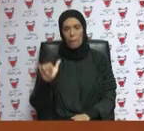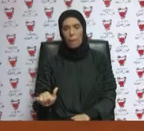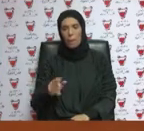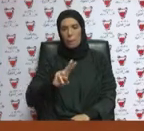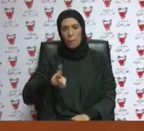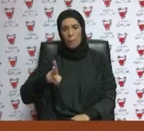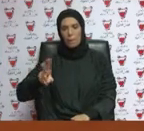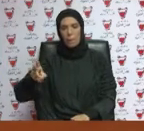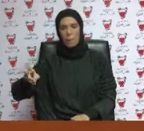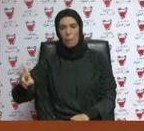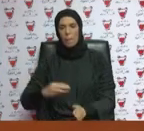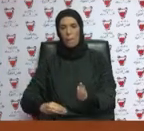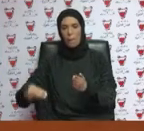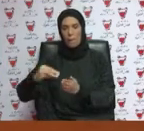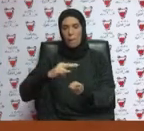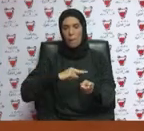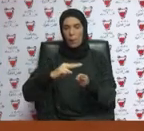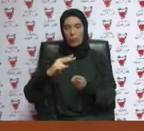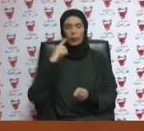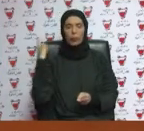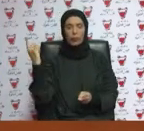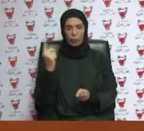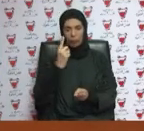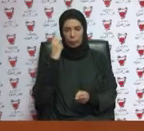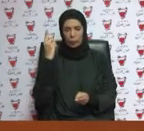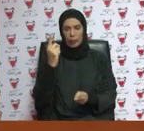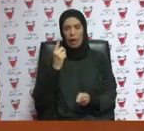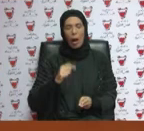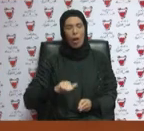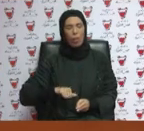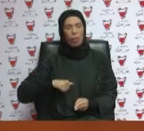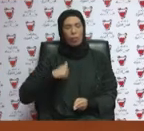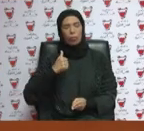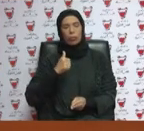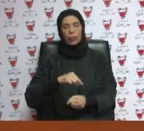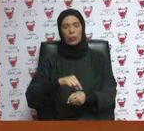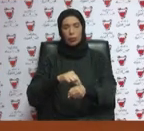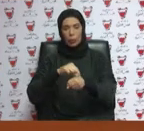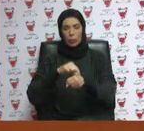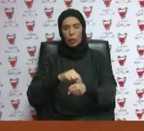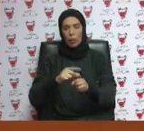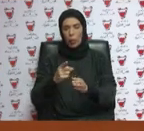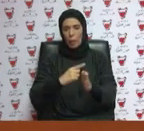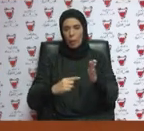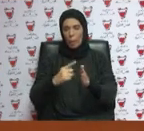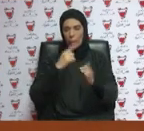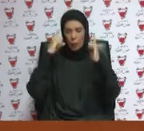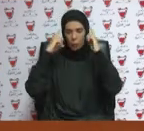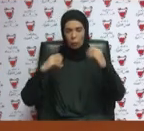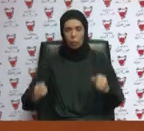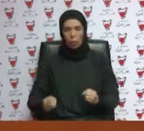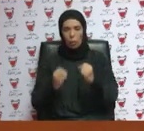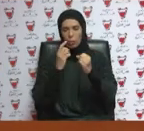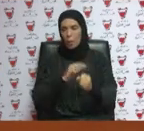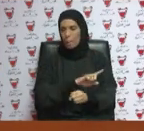المتعددة لتعزيز السلام العالمي وجعل الضمير الإنساني وقيم ومبادئ التعايش بين